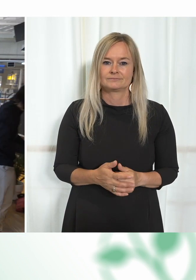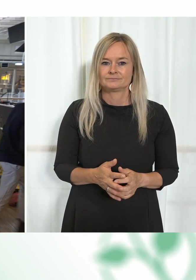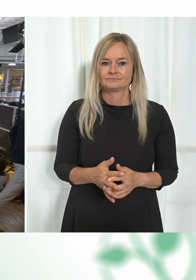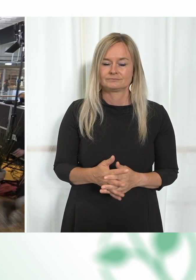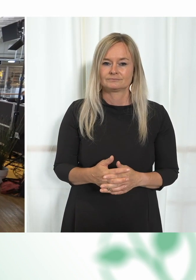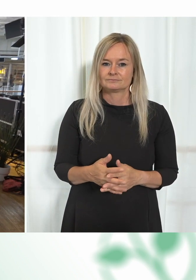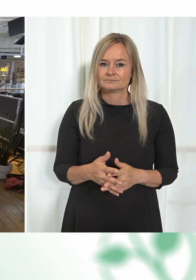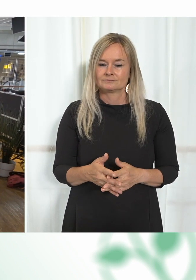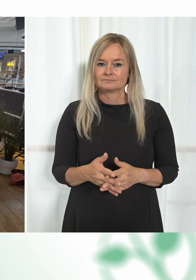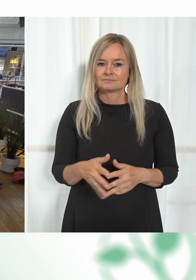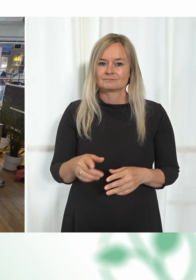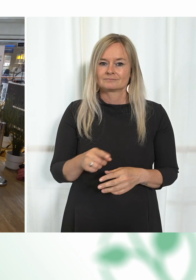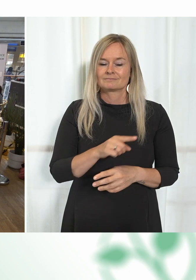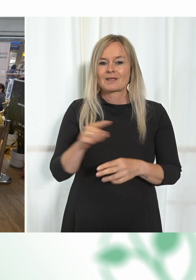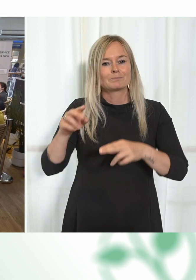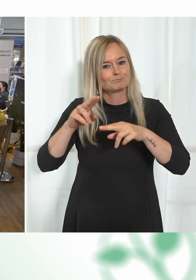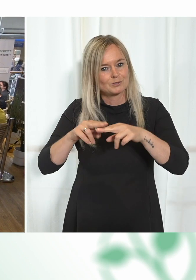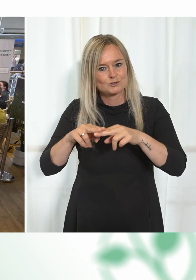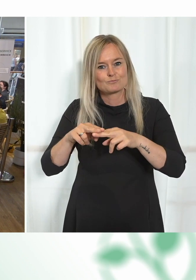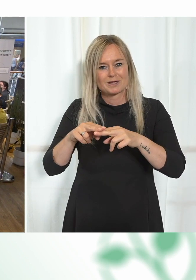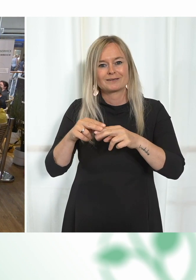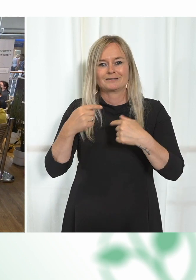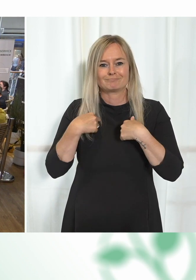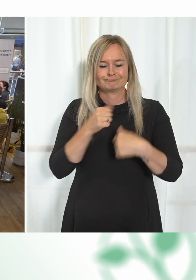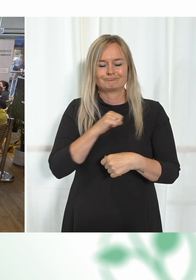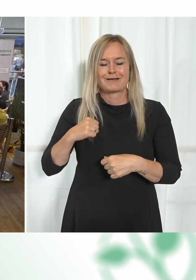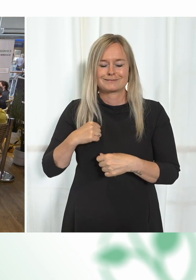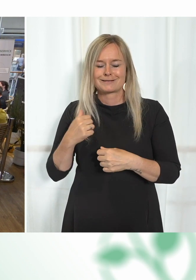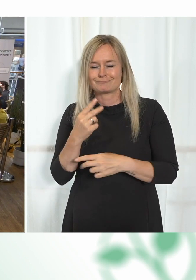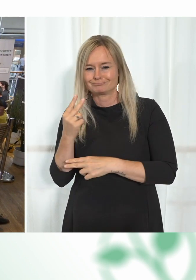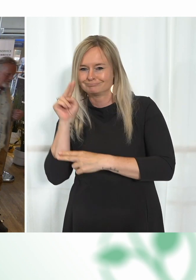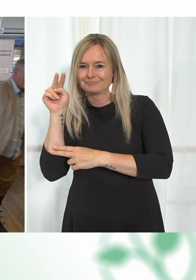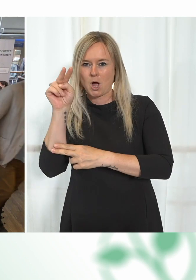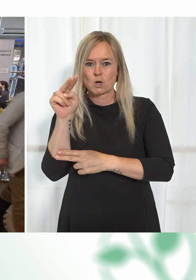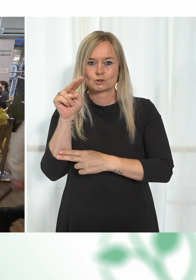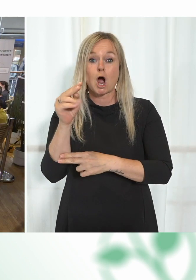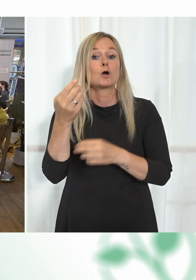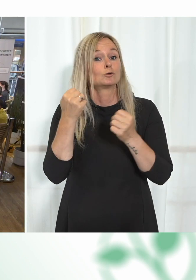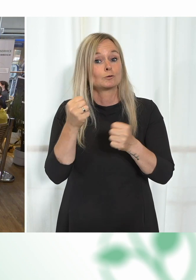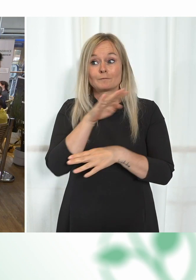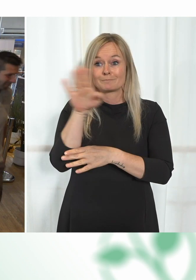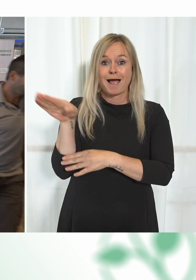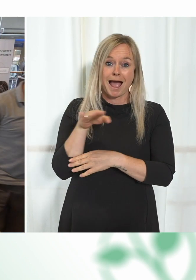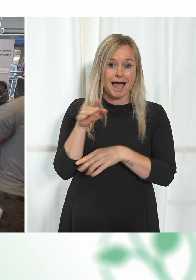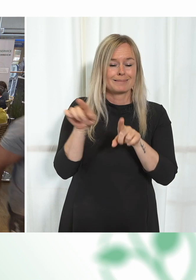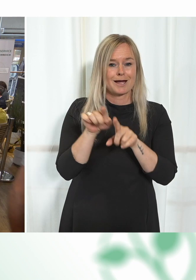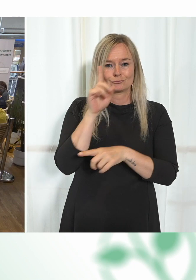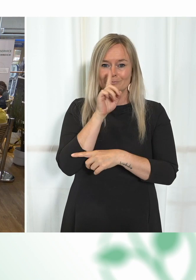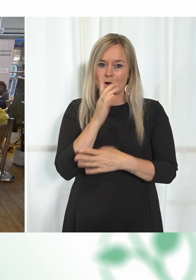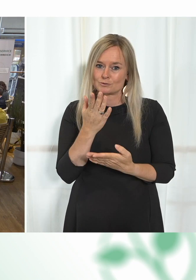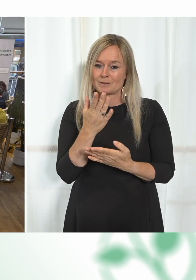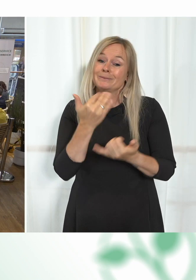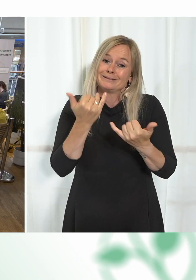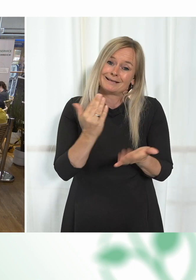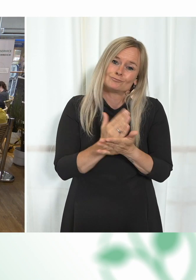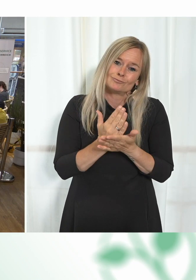Mir ist zugeflüstert worden, bis später. Ich werde dort, wie gesagt, noch vorbeischauen. Sie machen das hoffentlich auch. Und damit sind wir auch schon am